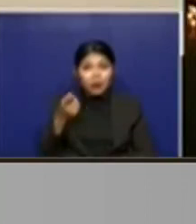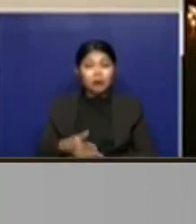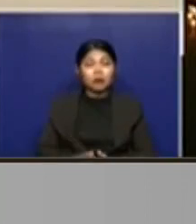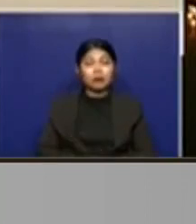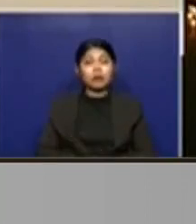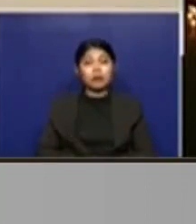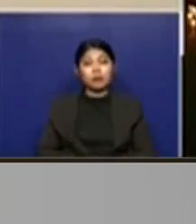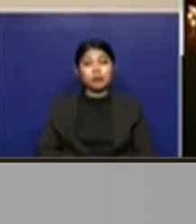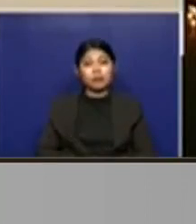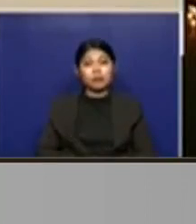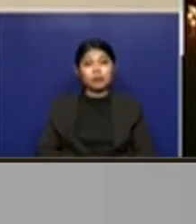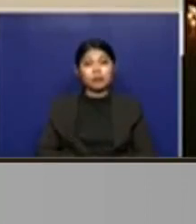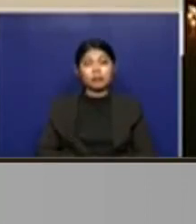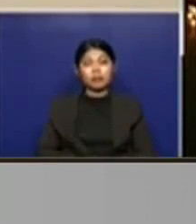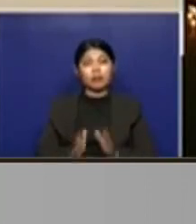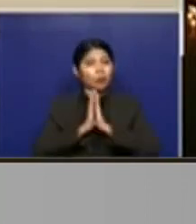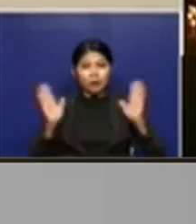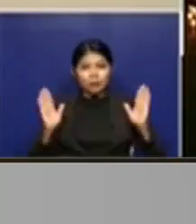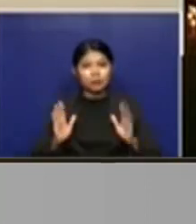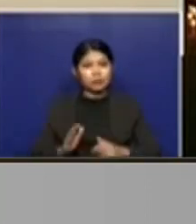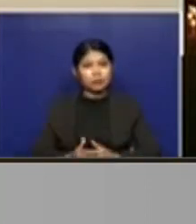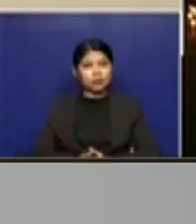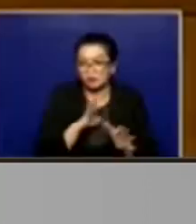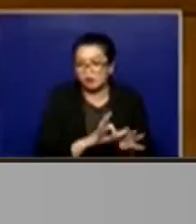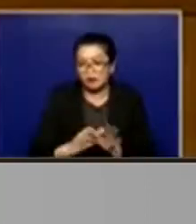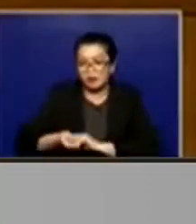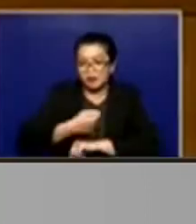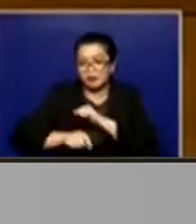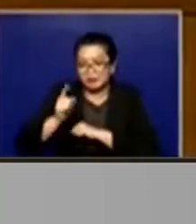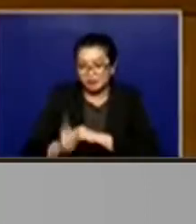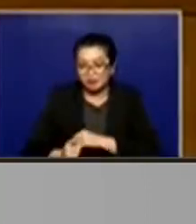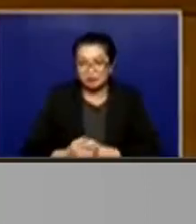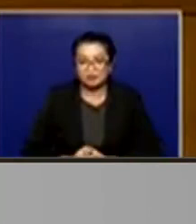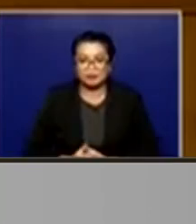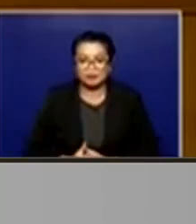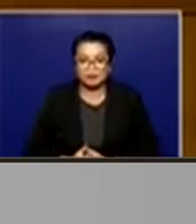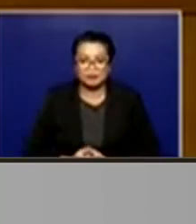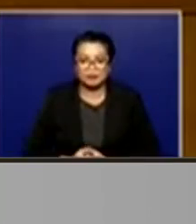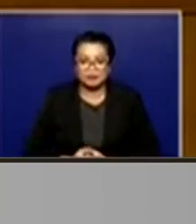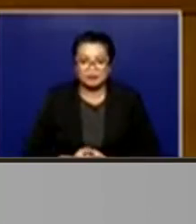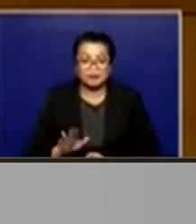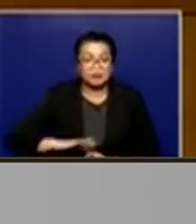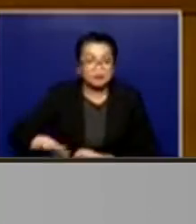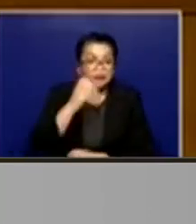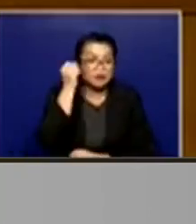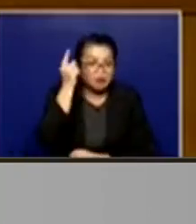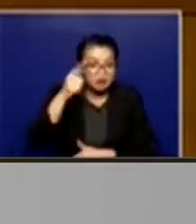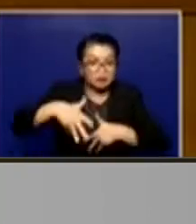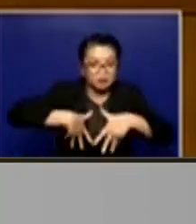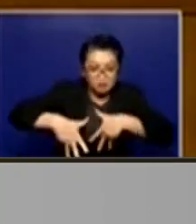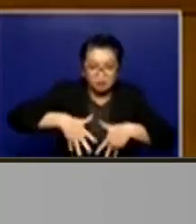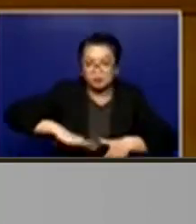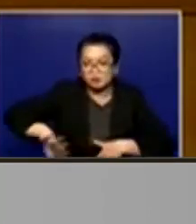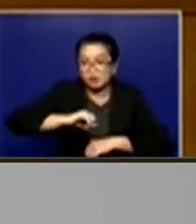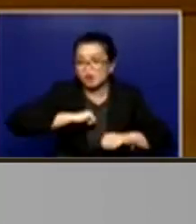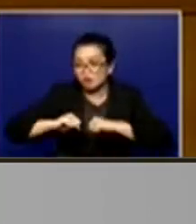ซงกิจการภายในประเทศไม่นับรวมความเชื่อที่นายกรัฐมนตรีระบุว่ามาจากข้อมูลที่ได้ในโลกออน